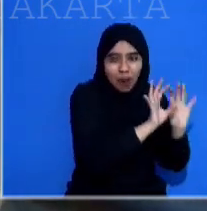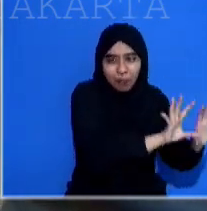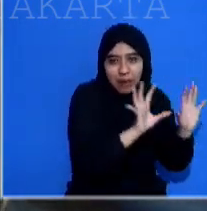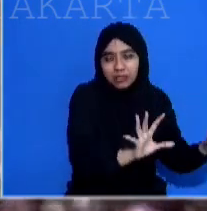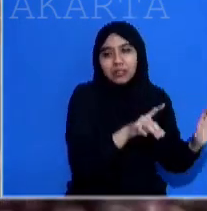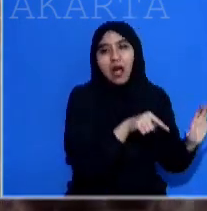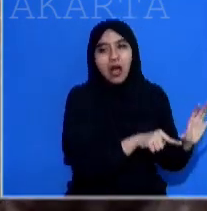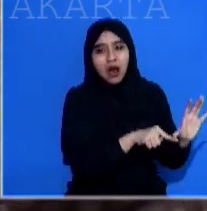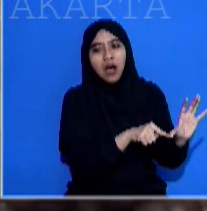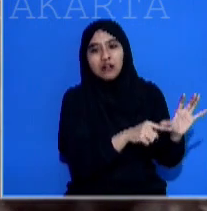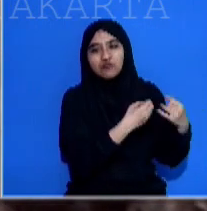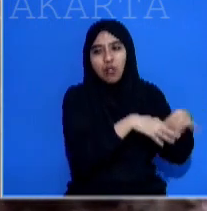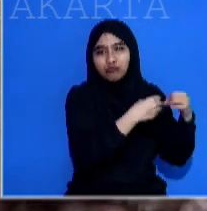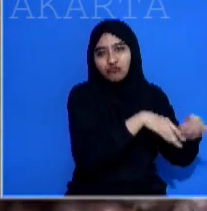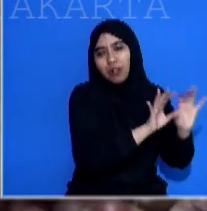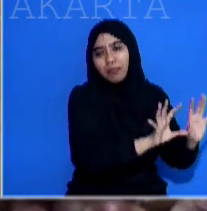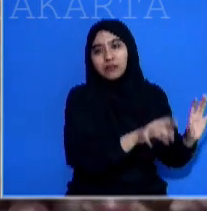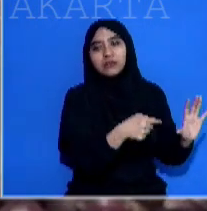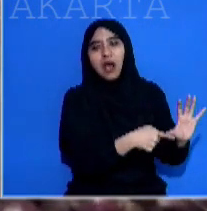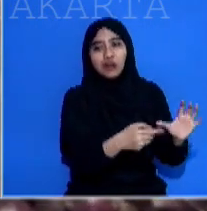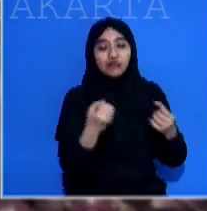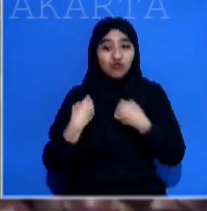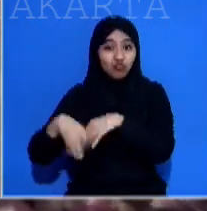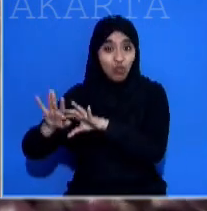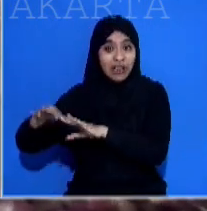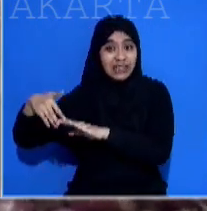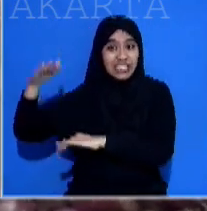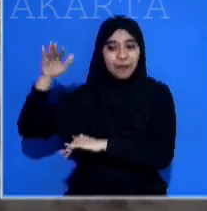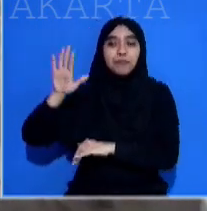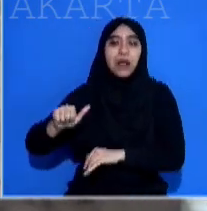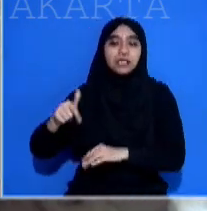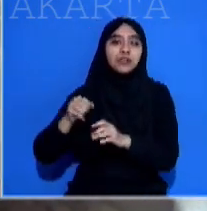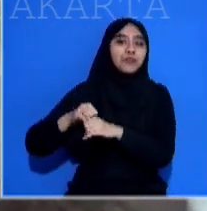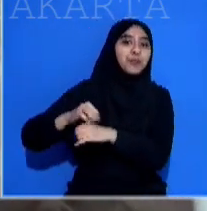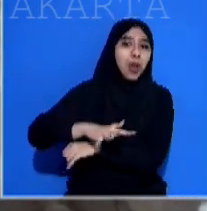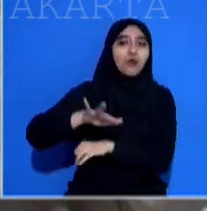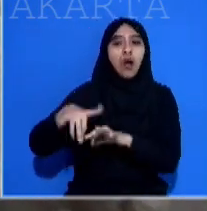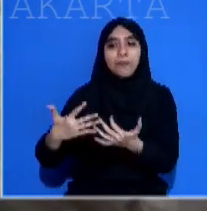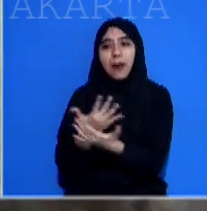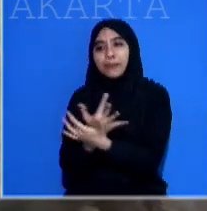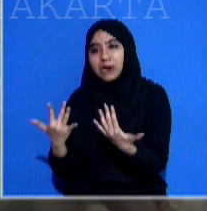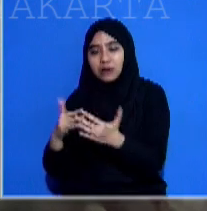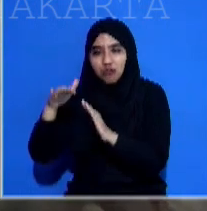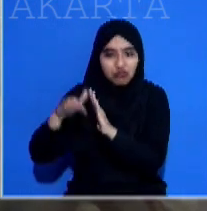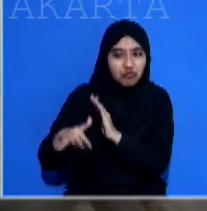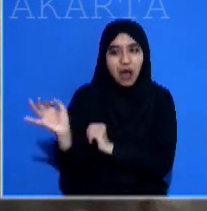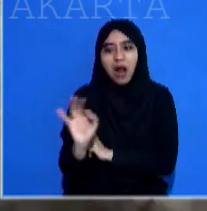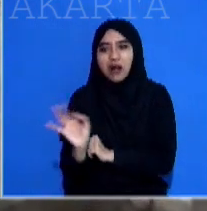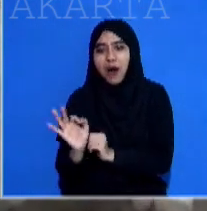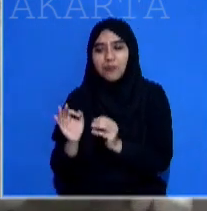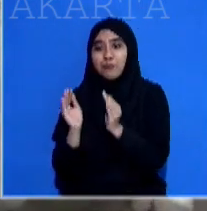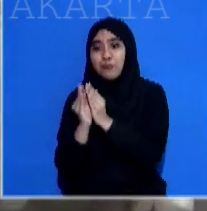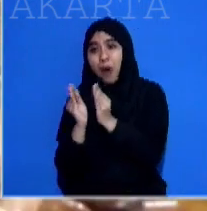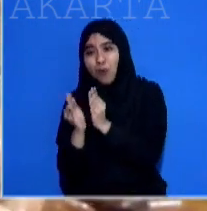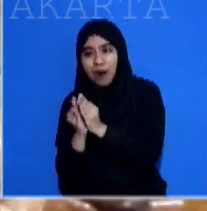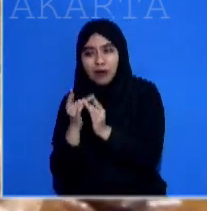para pedagang. Meski harga jual yang masih tinggi, tidak sampai mempengaruhi daya beli masyarakat. Penjualan harian bawang merah diakui